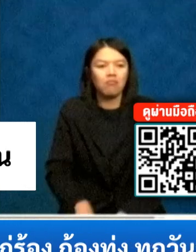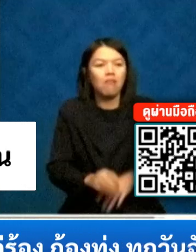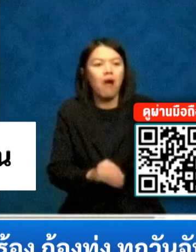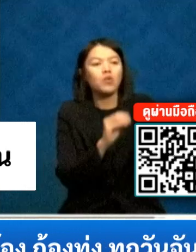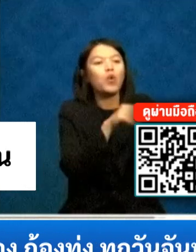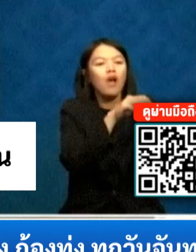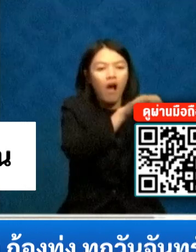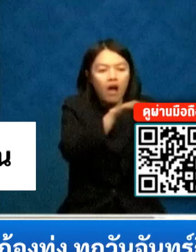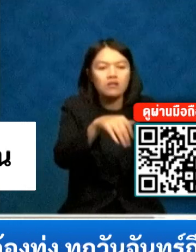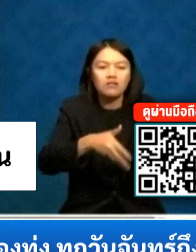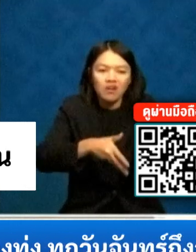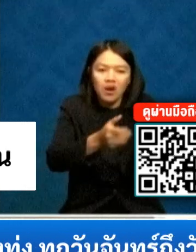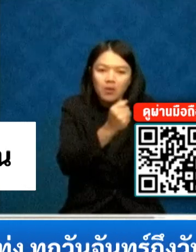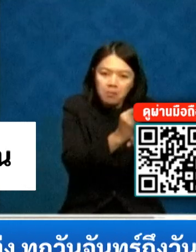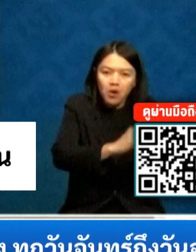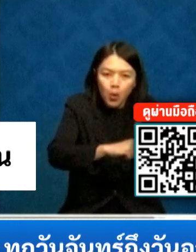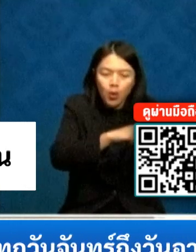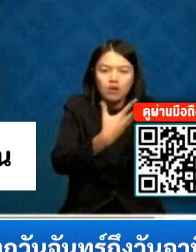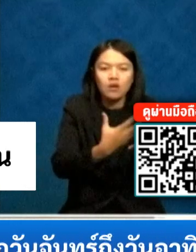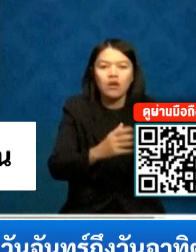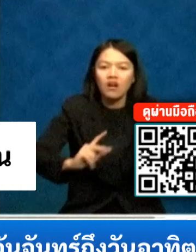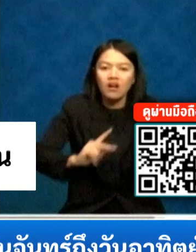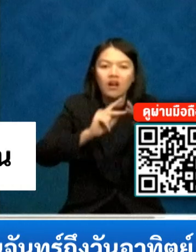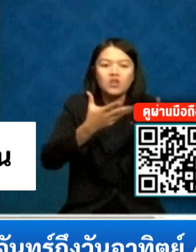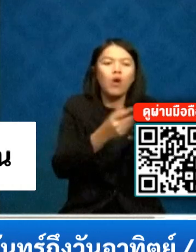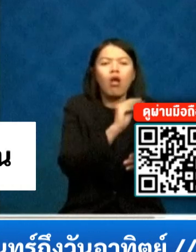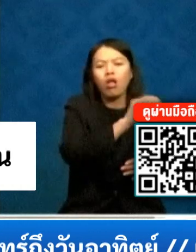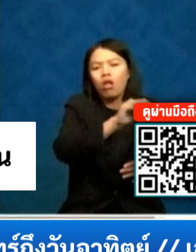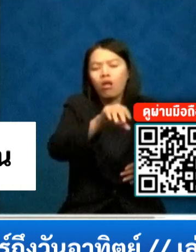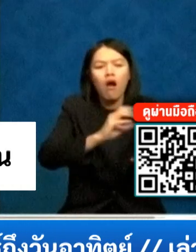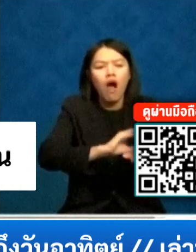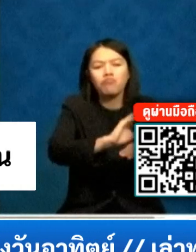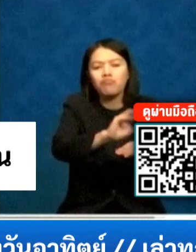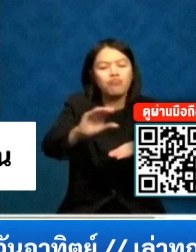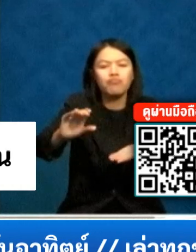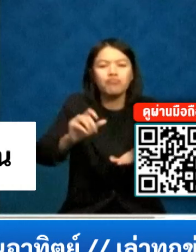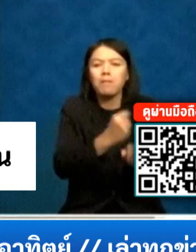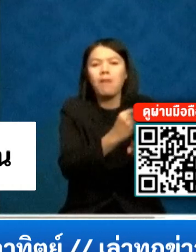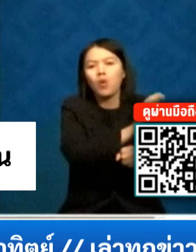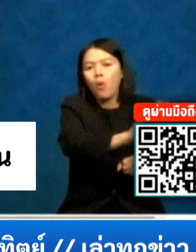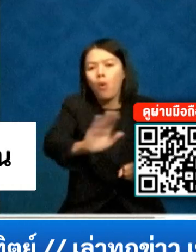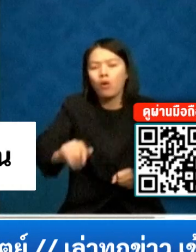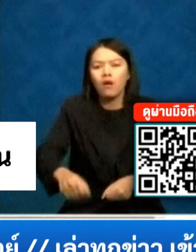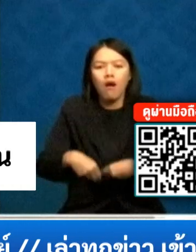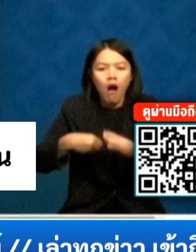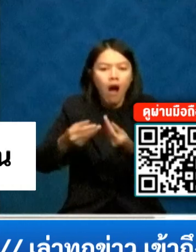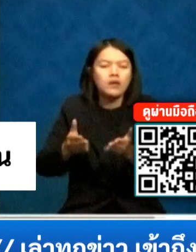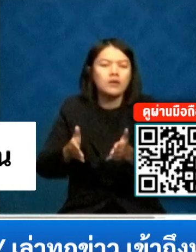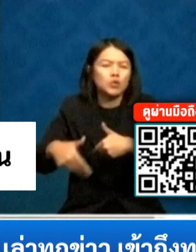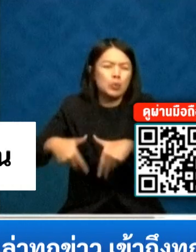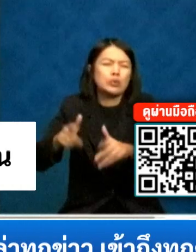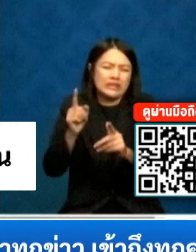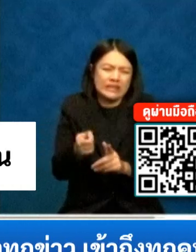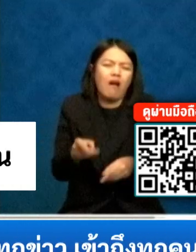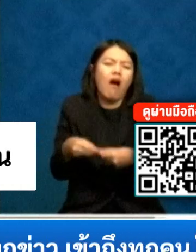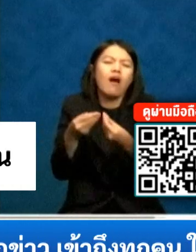านงบทางหลวงก็ทำถนนงบกระทรวงนี้กระทรวงนั้นก็ไปทำงานของเขาหมดที่ถึงตาสีตาสายใหญ่มีใหญ่มาตร